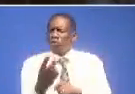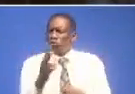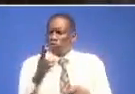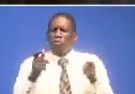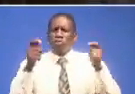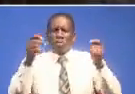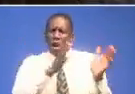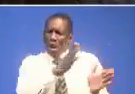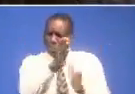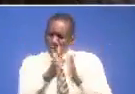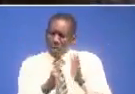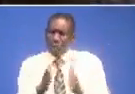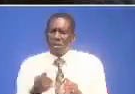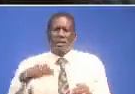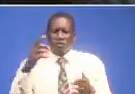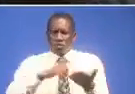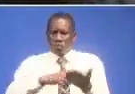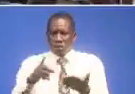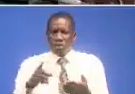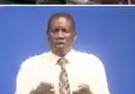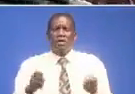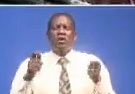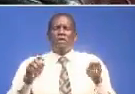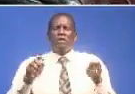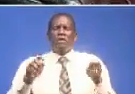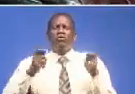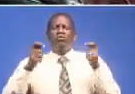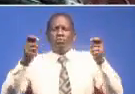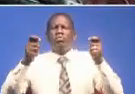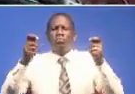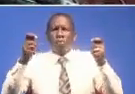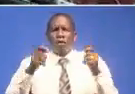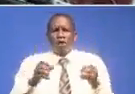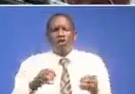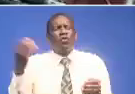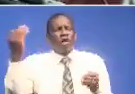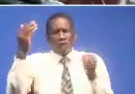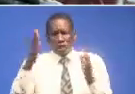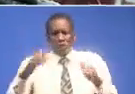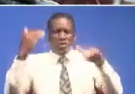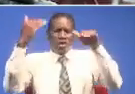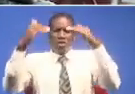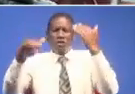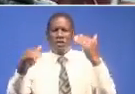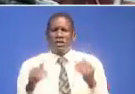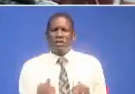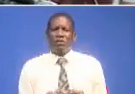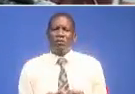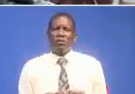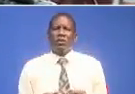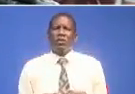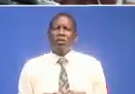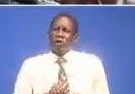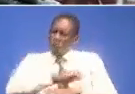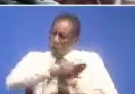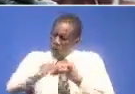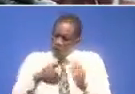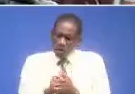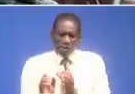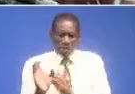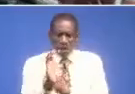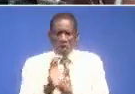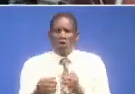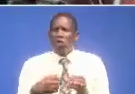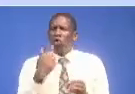mawili yamepangwa kurindima. Maandamano ya kwanza ni ya wahadhiri katika vyuo vikuu vya umma vyote humu